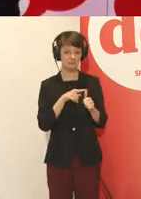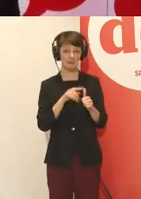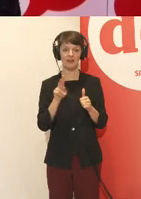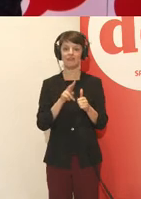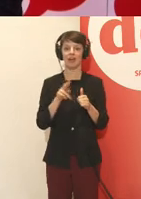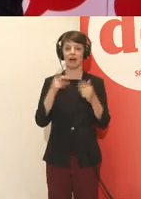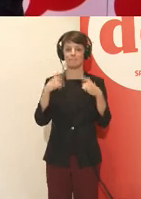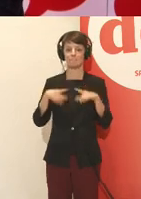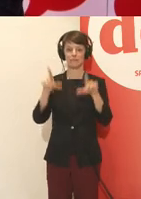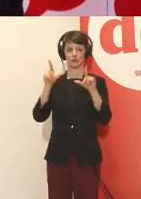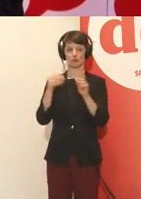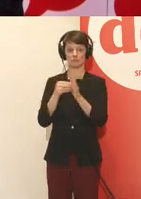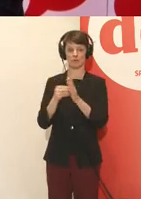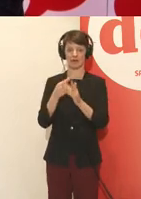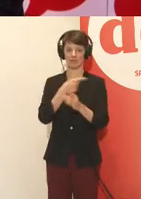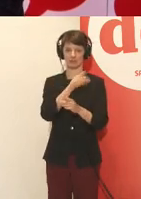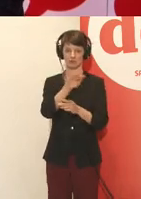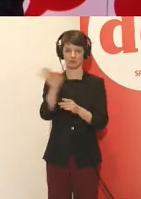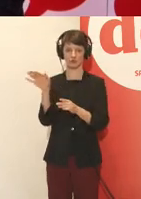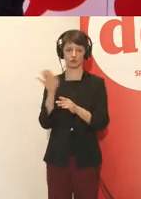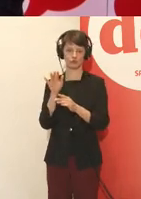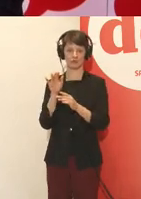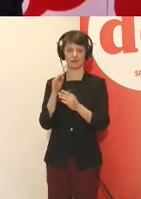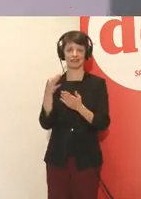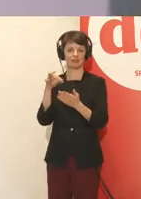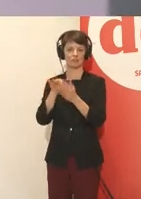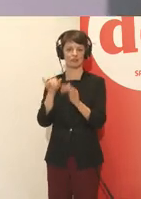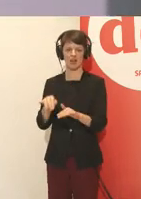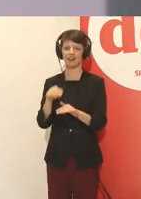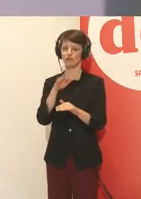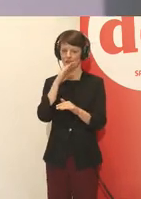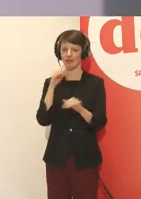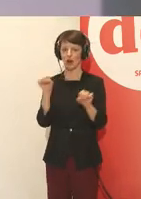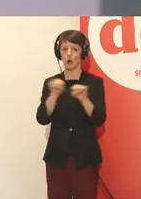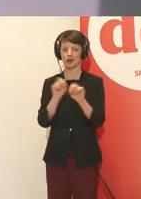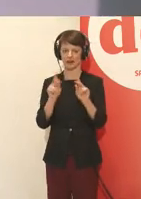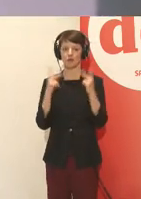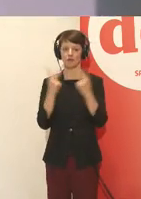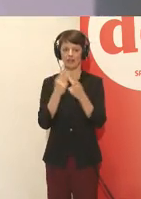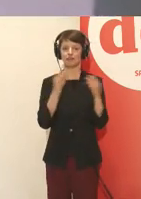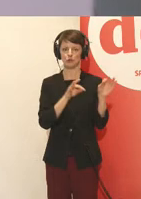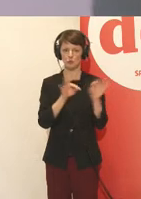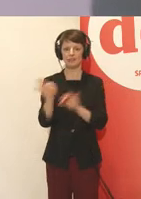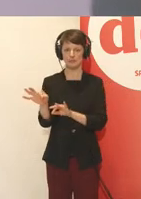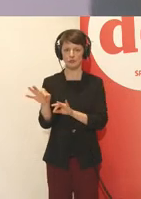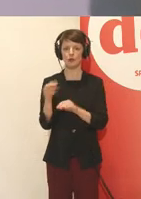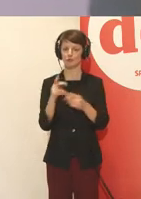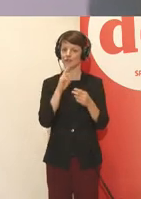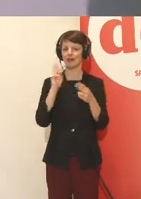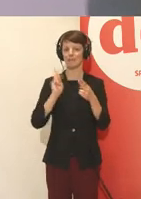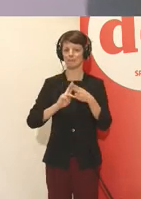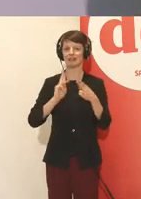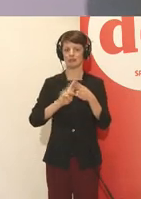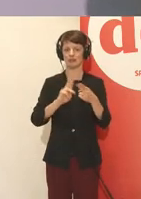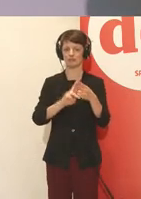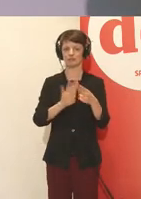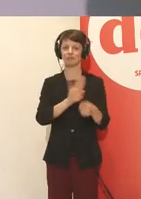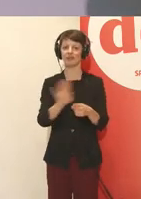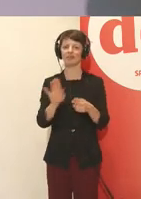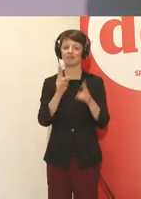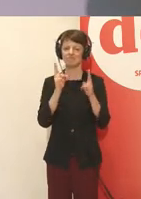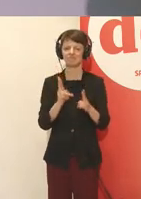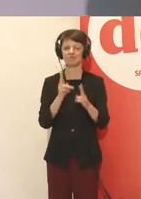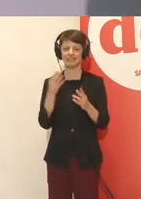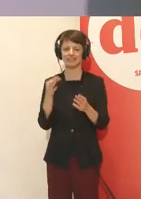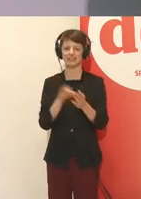vor dem bildschirm sitzen ihr habt ja bestimmt auch viele online konferenzen und meetings in den letzten monaten durchgeführt was ist da so ultimativer tipp